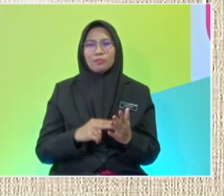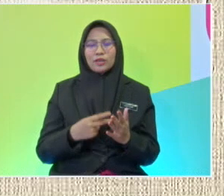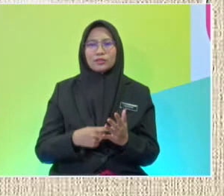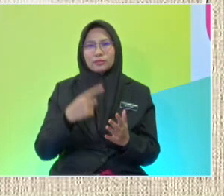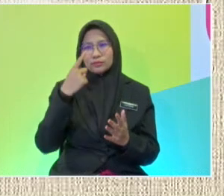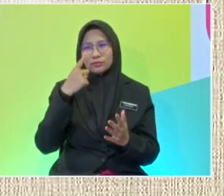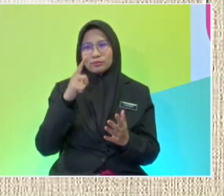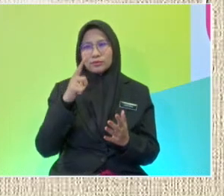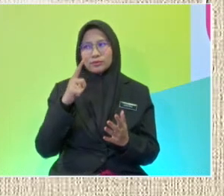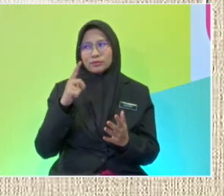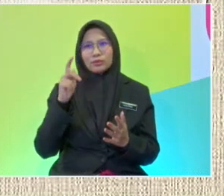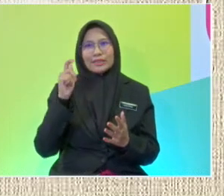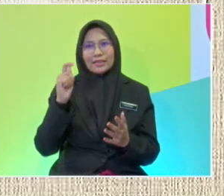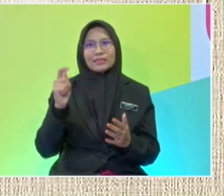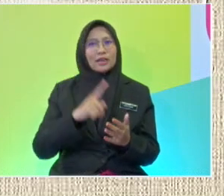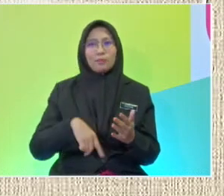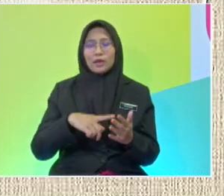mana yang kita biasa